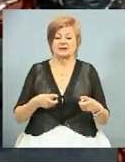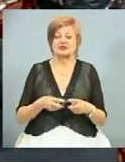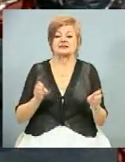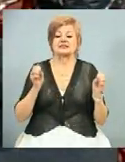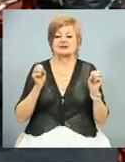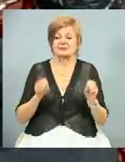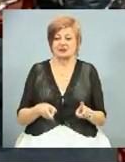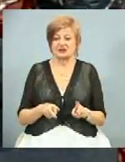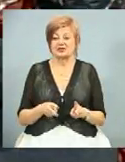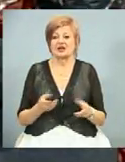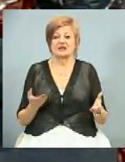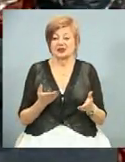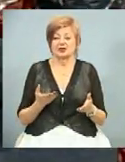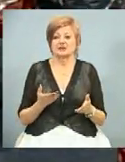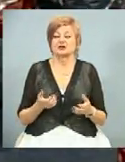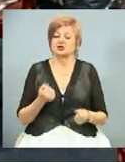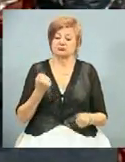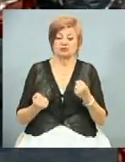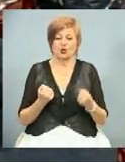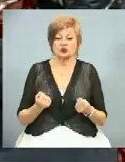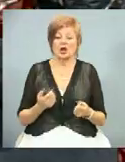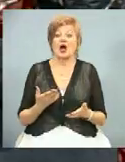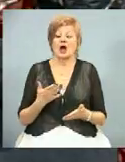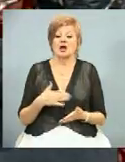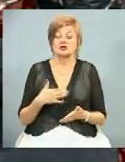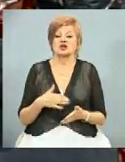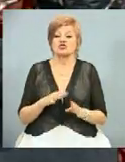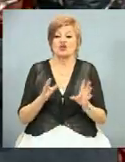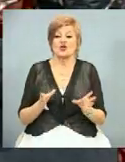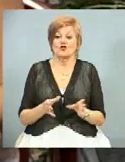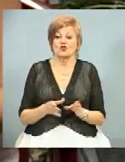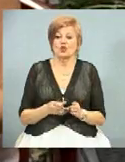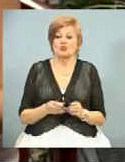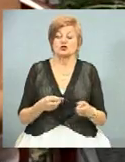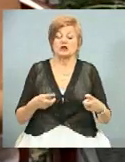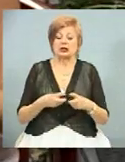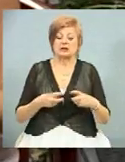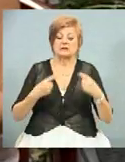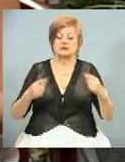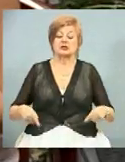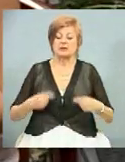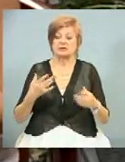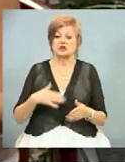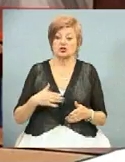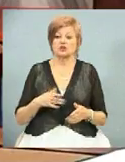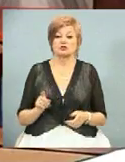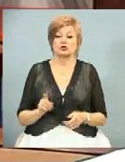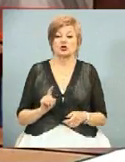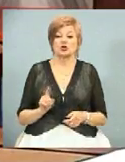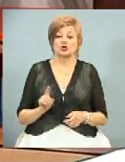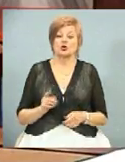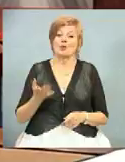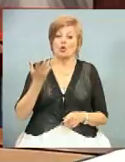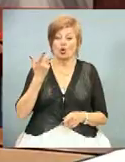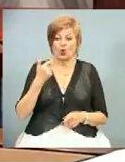Спеціальних таких елементів, де гума дуже міцна. А навіщо нам взагалі от мати такі міцні шини на автомобілях? Тому що, коли